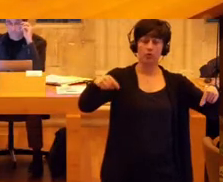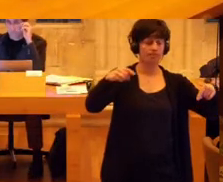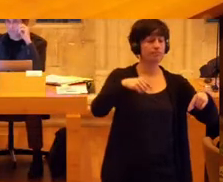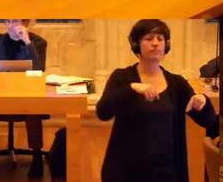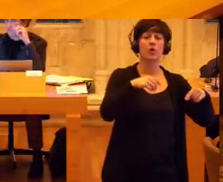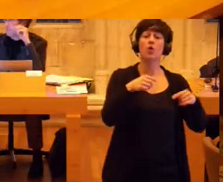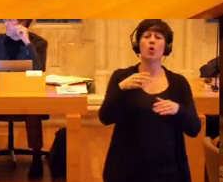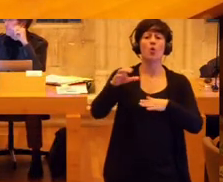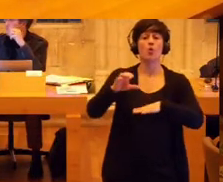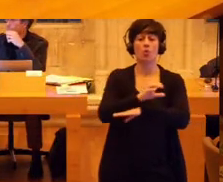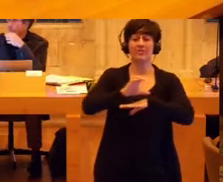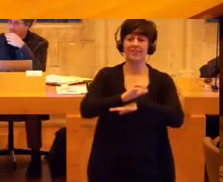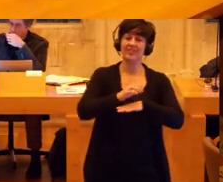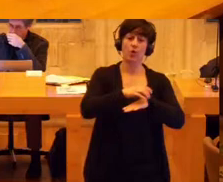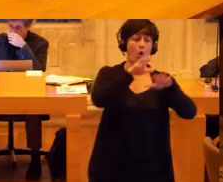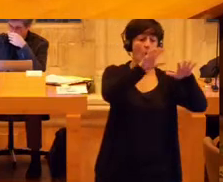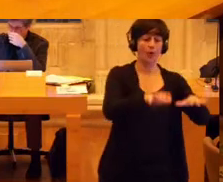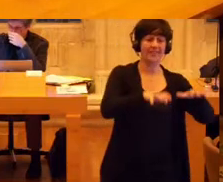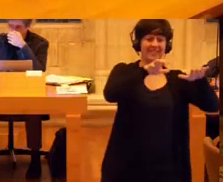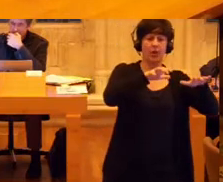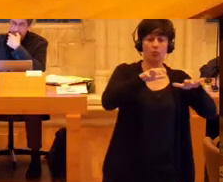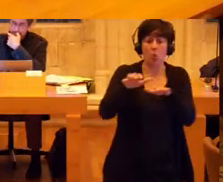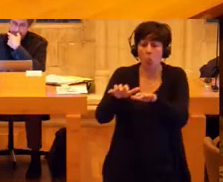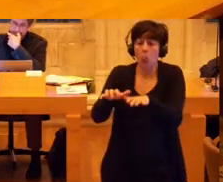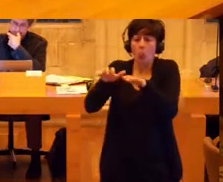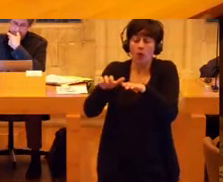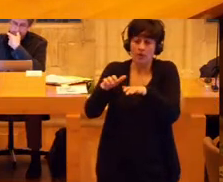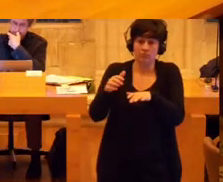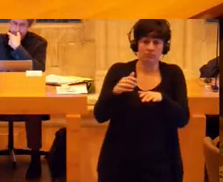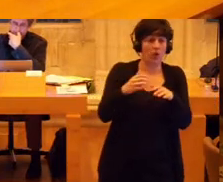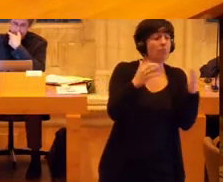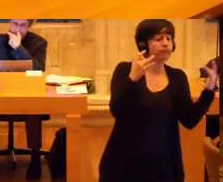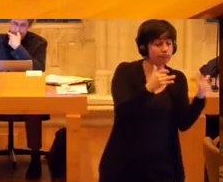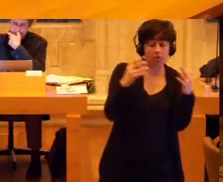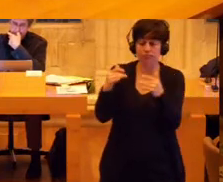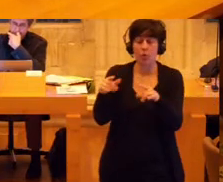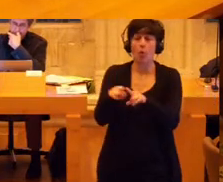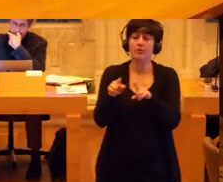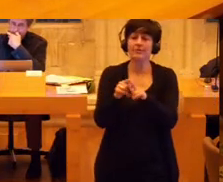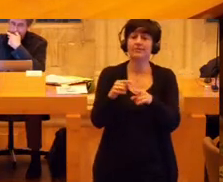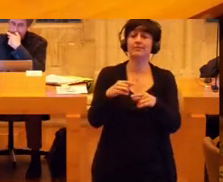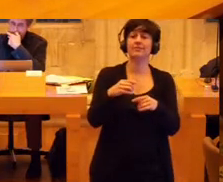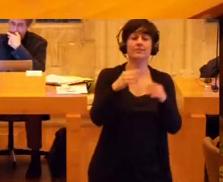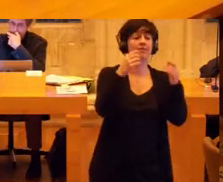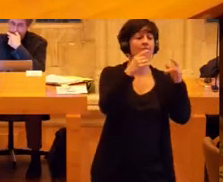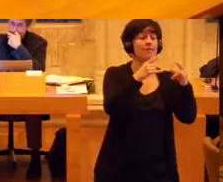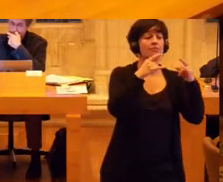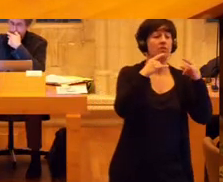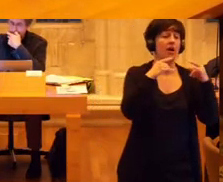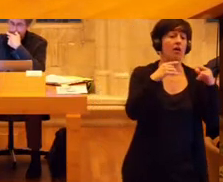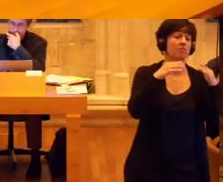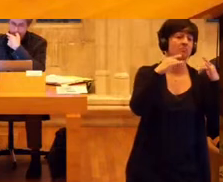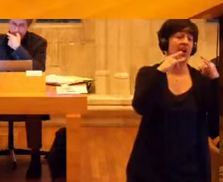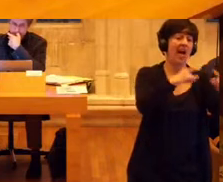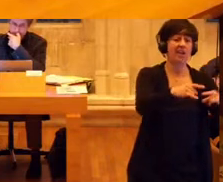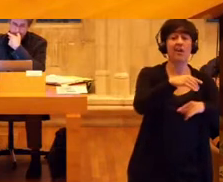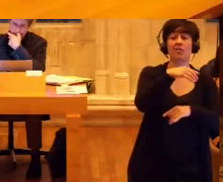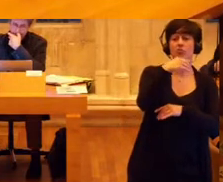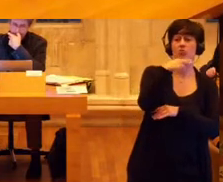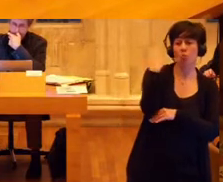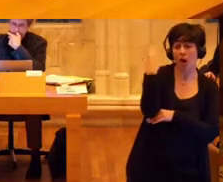auditoriums du conservatoire, le grand et le petit, et dans les deux halles du CCN, la halle noire et la halle blanche.